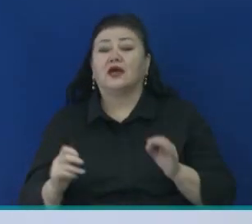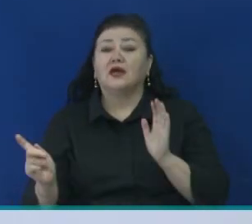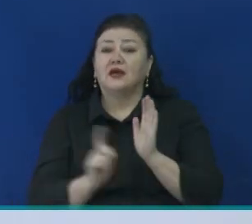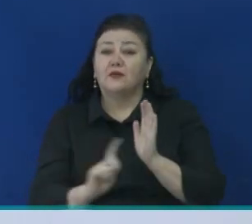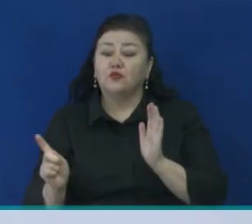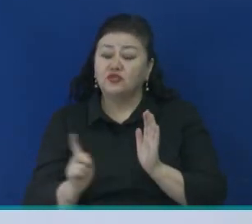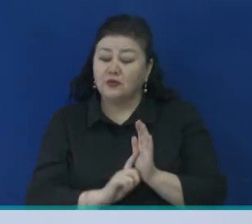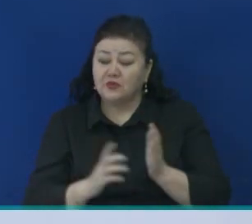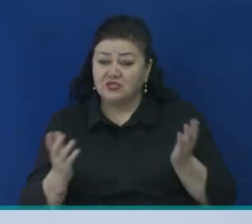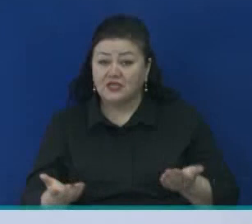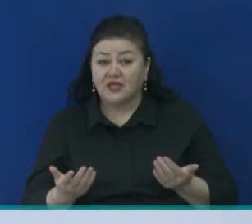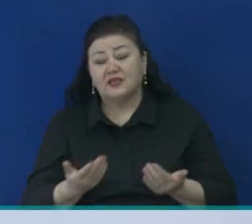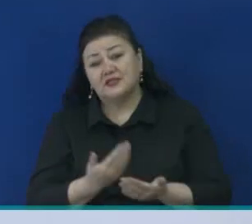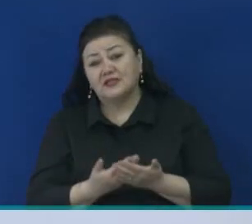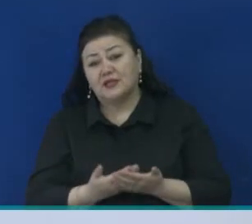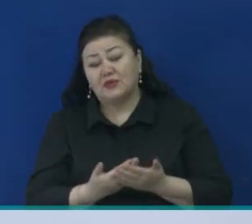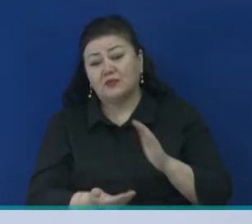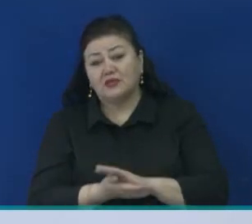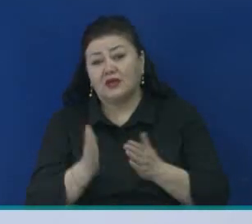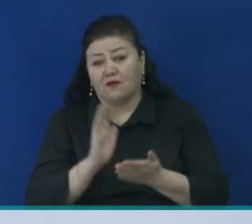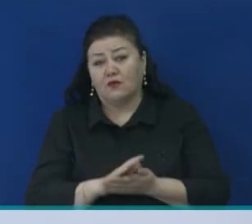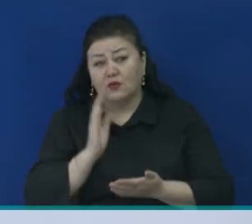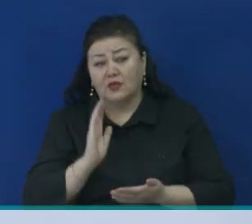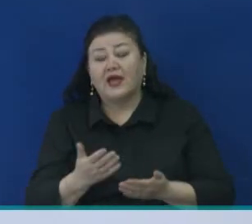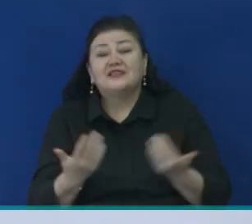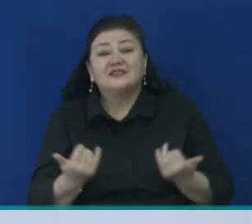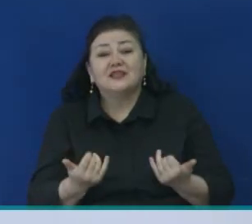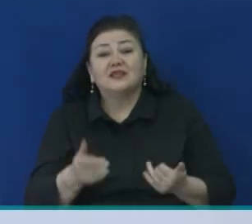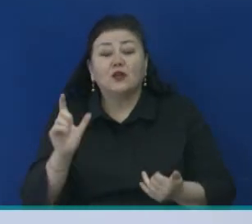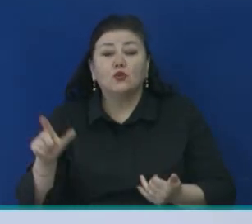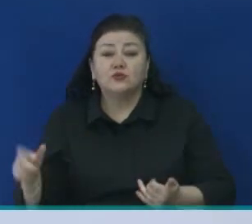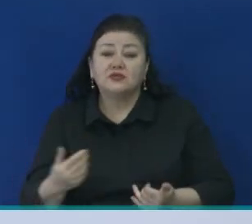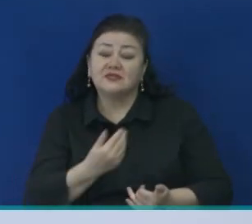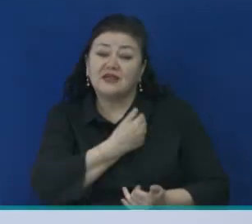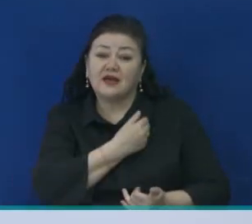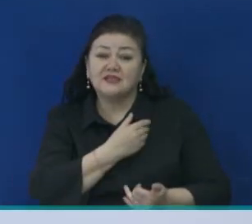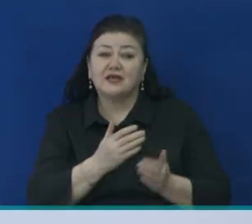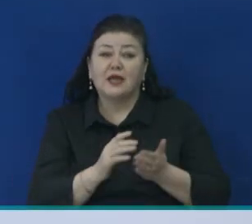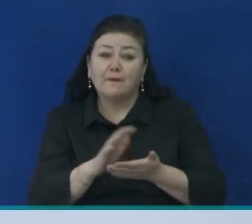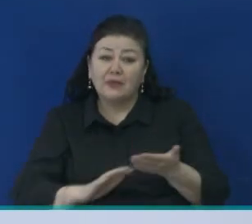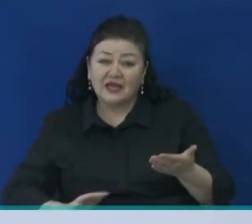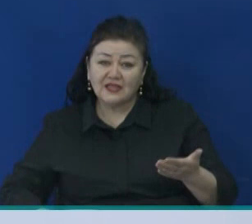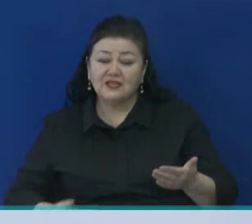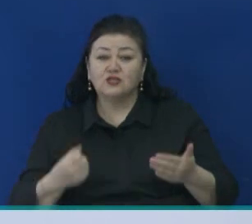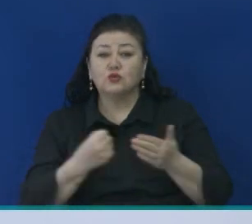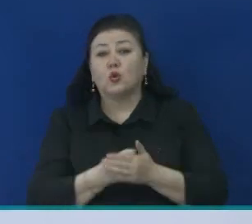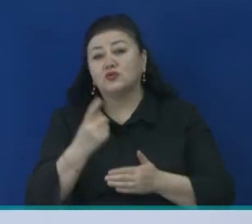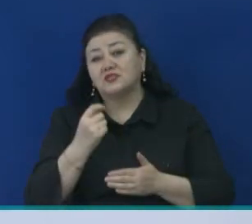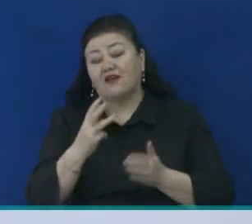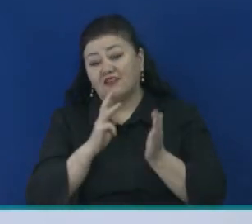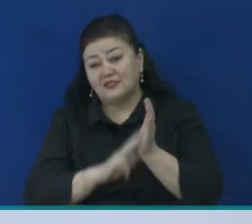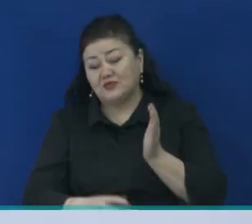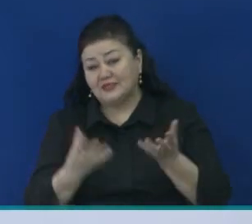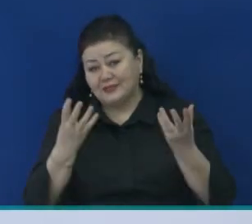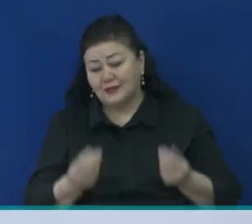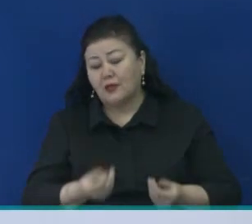тарап мемлекетінің аумағында көзделген мерзімнен ұзағырақ қалуға ниет білдірсе, онда олар мемлекет аумағына кіргенге